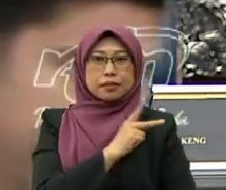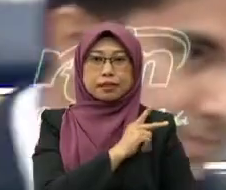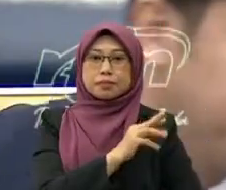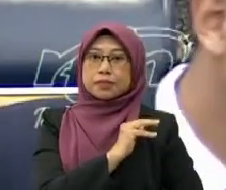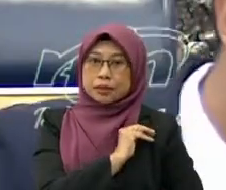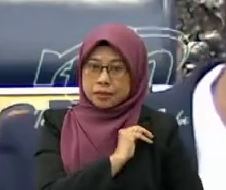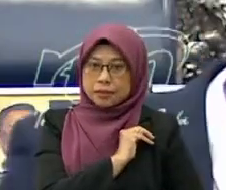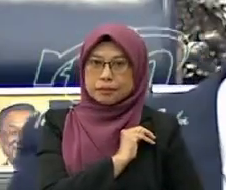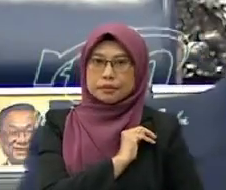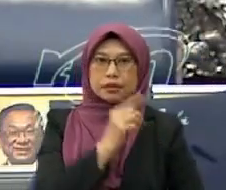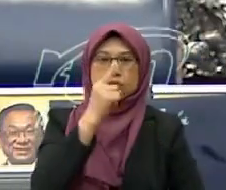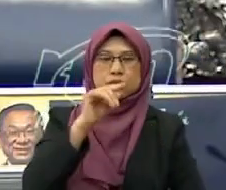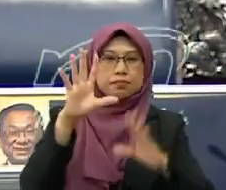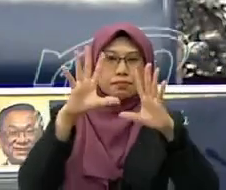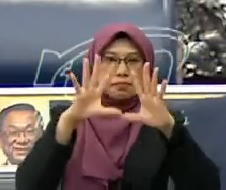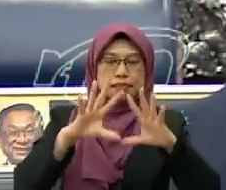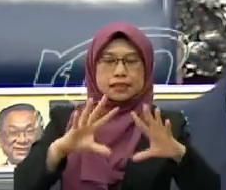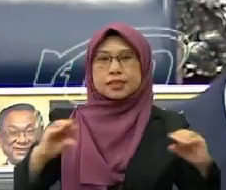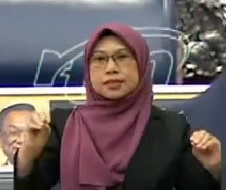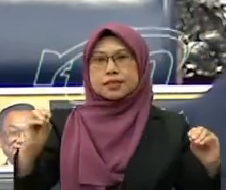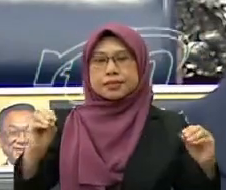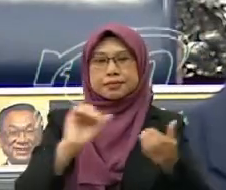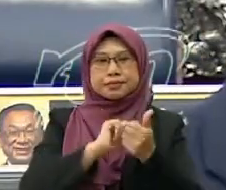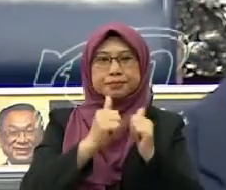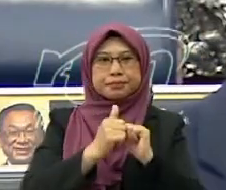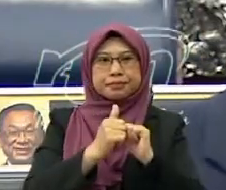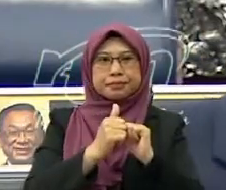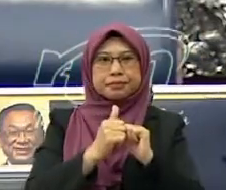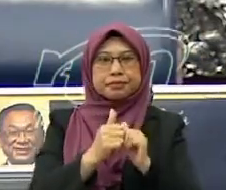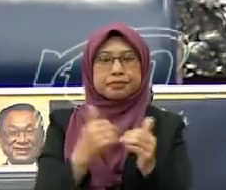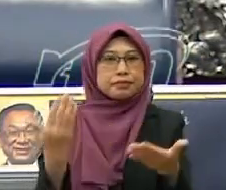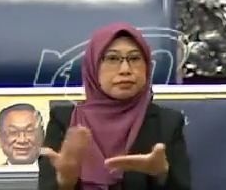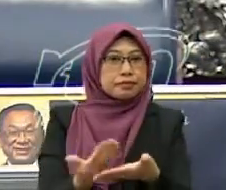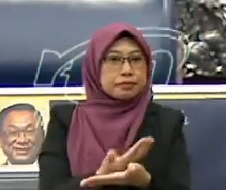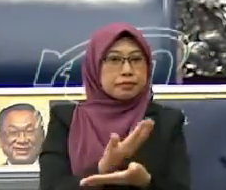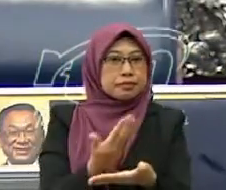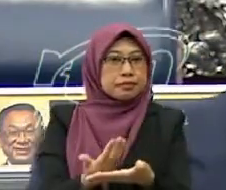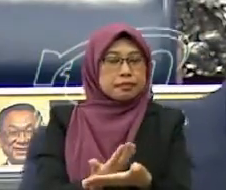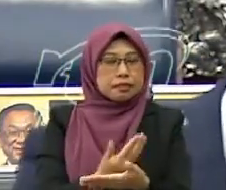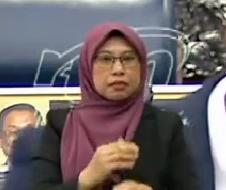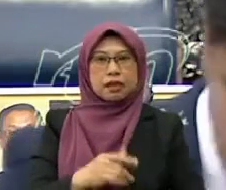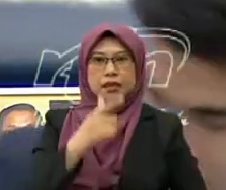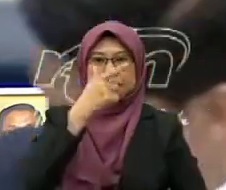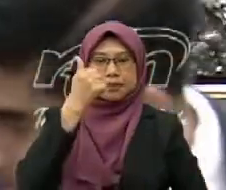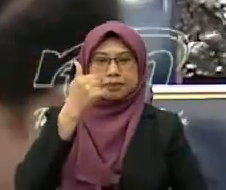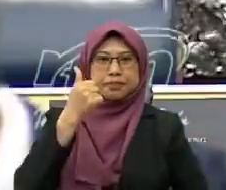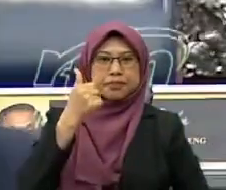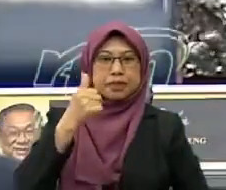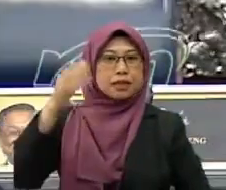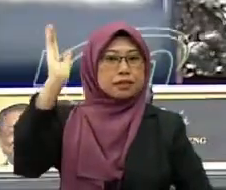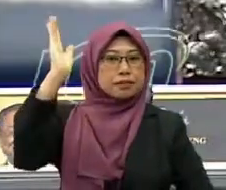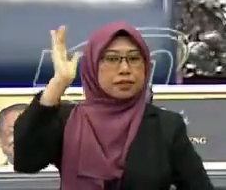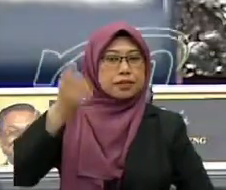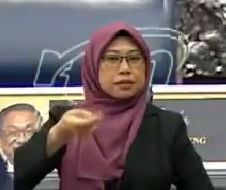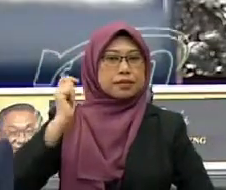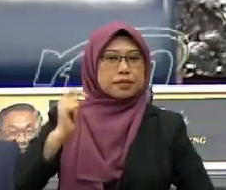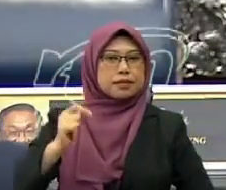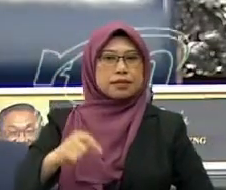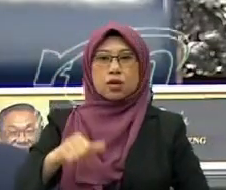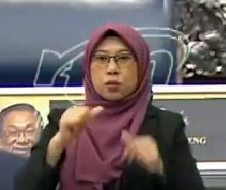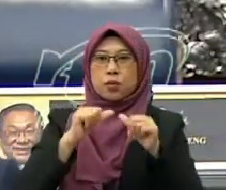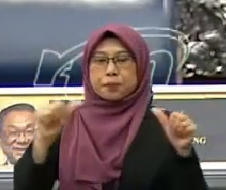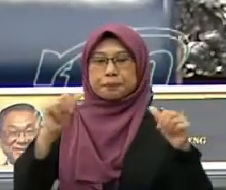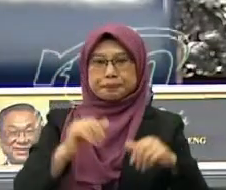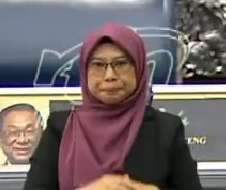untuk mengatasi masalah yang terkini yang terkini ya sebab apa yang dibentang kita ini secara umum